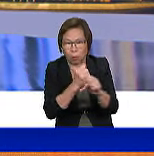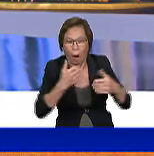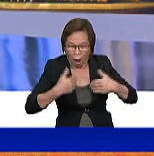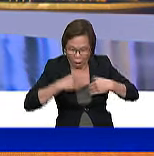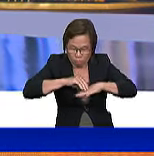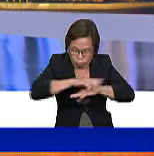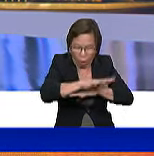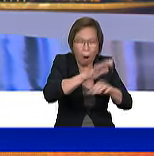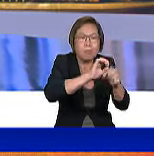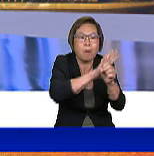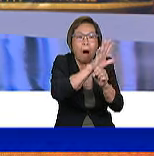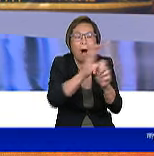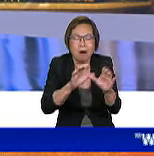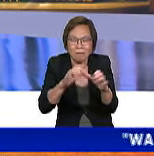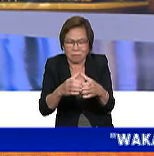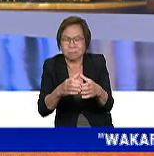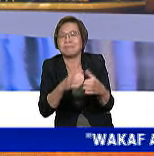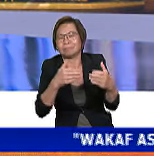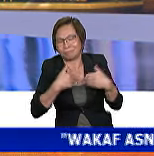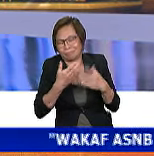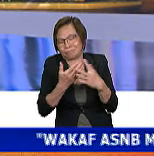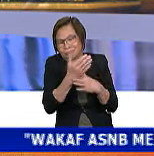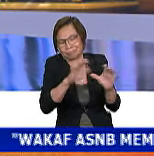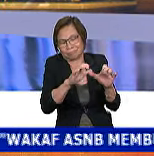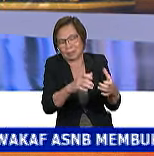dijangkiti menurut siklus tersebut